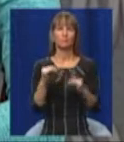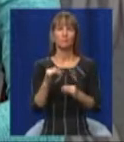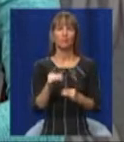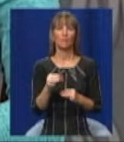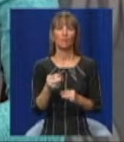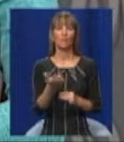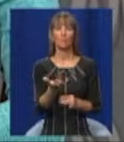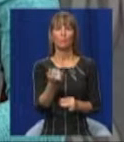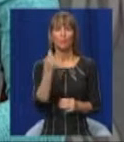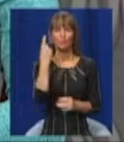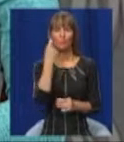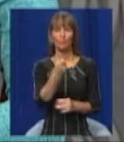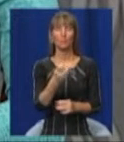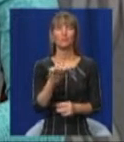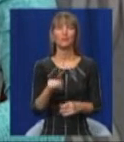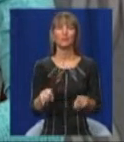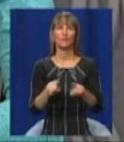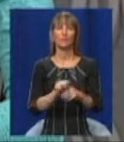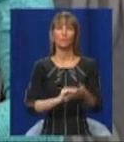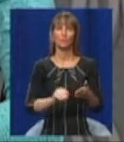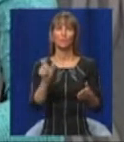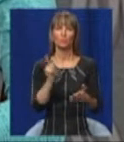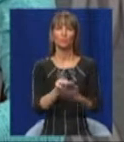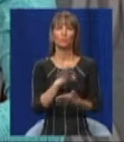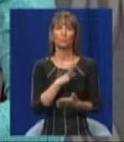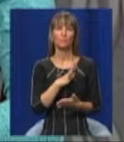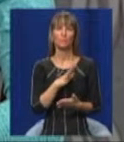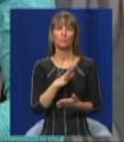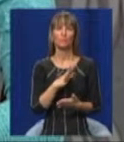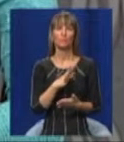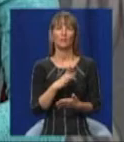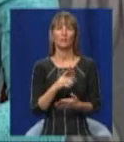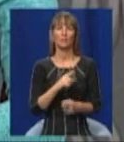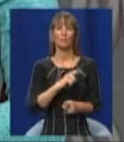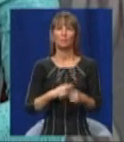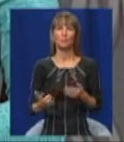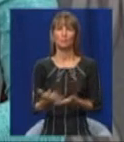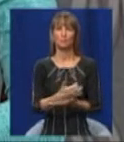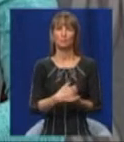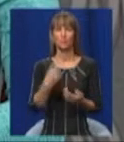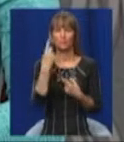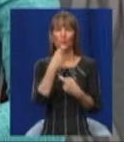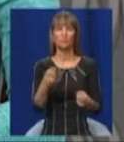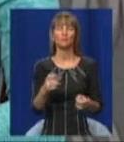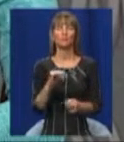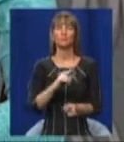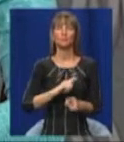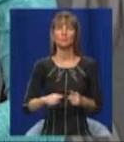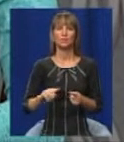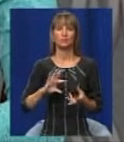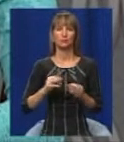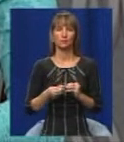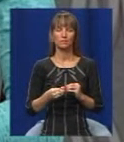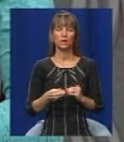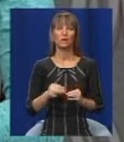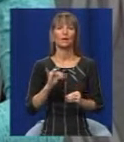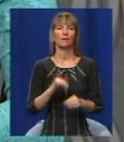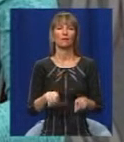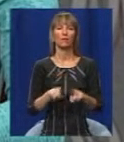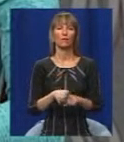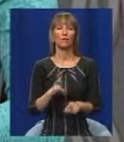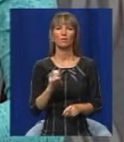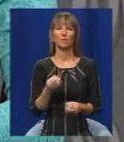Ну, а також журналіст повинен бути, звичайно, оперативним, збирати швидко інформацію, швидко її робити, а також не просто швидко, але й